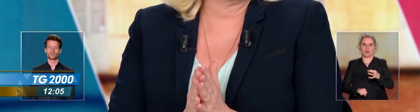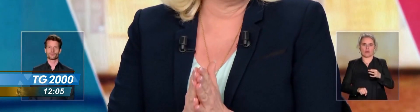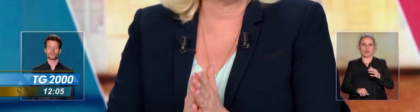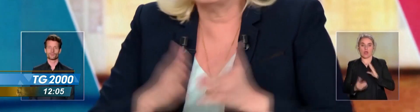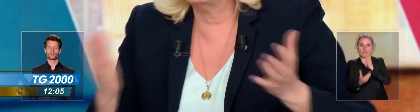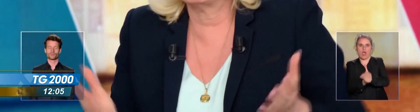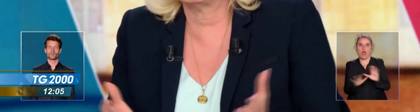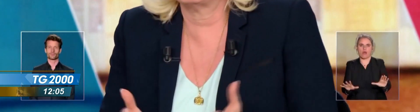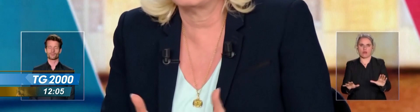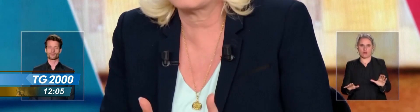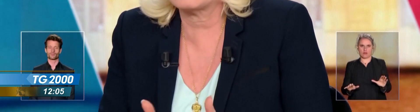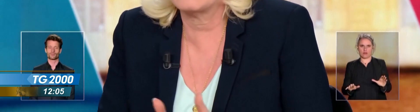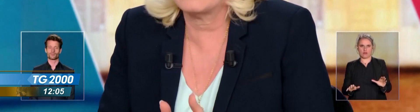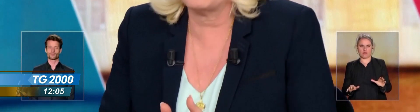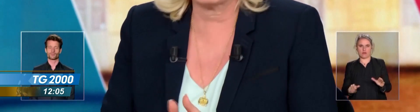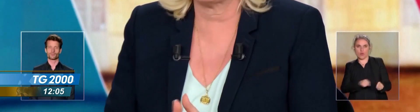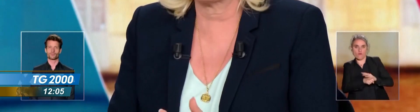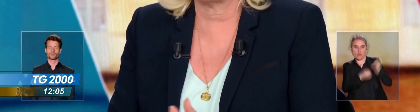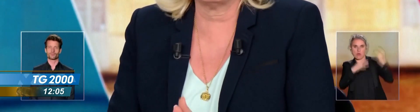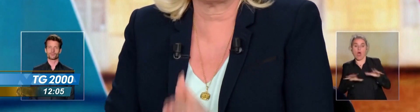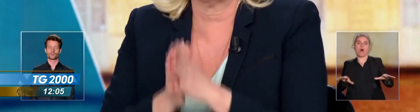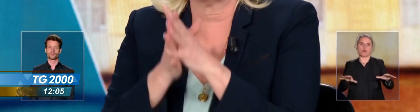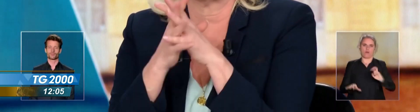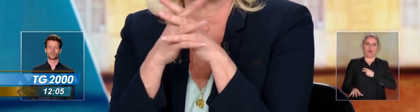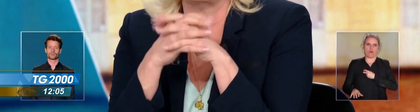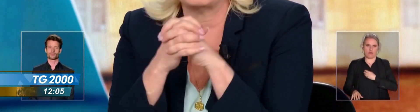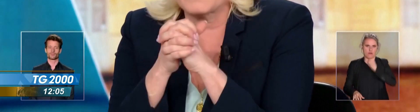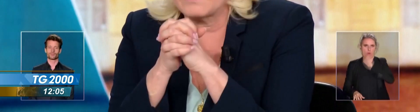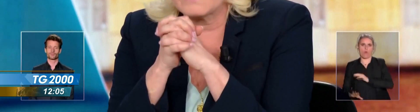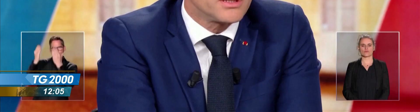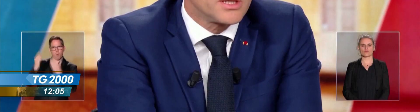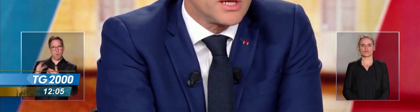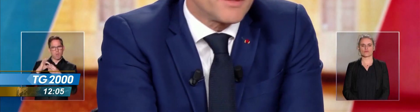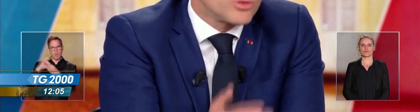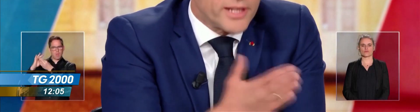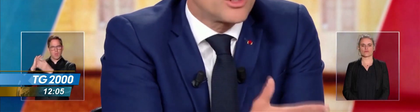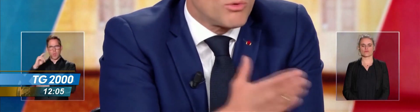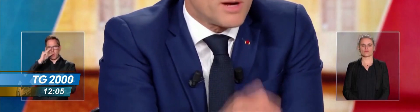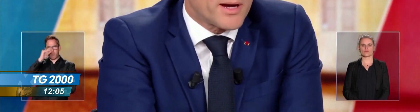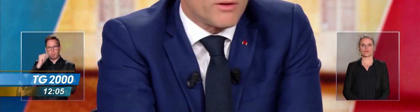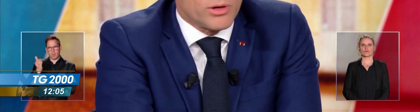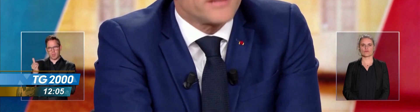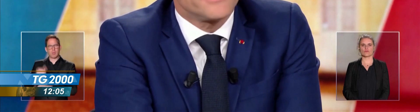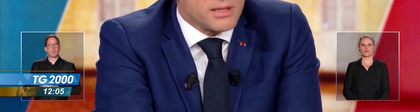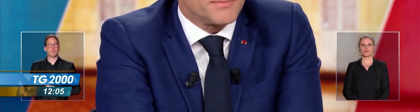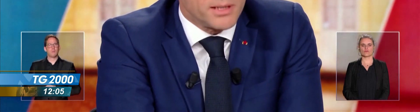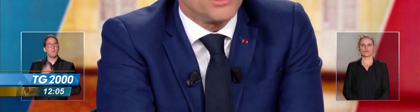d'acquisto dei francesi tema al centro della campagna elettorale della le pen la candidata della